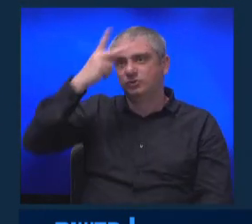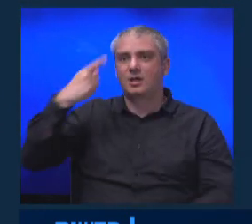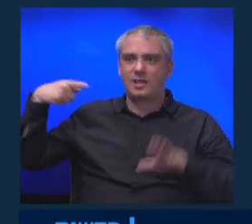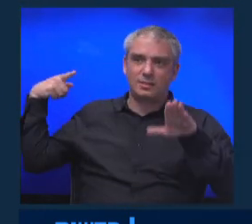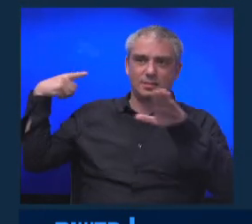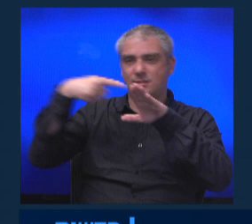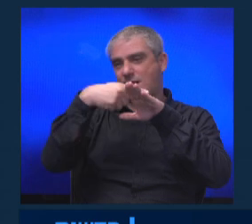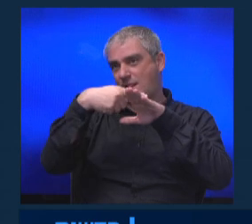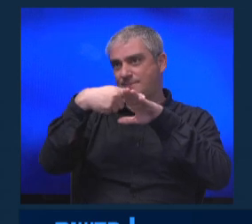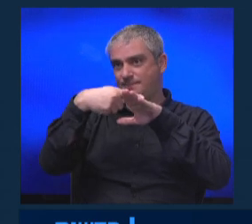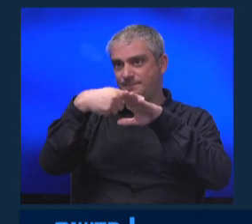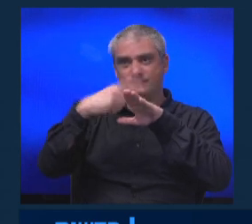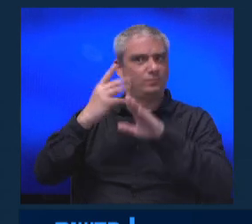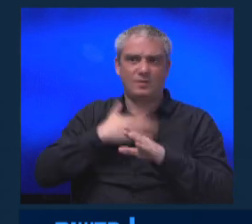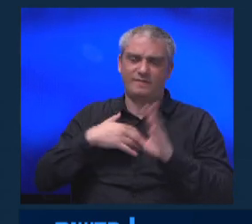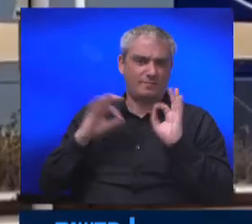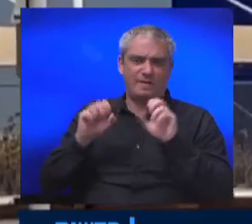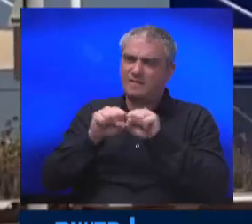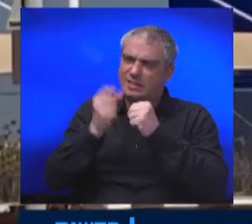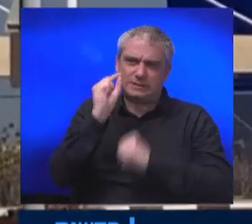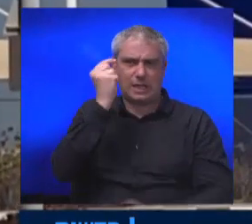לא היו נפגעים, והנזק מזערי.